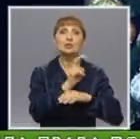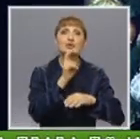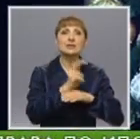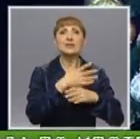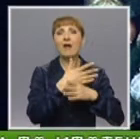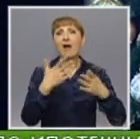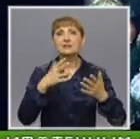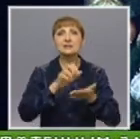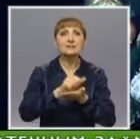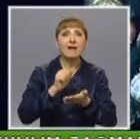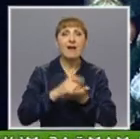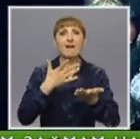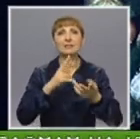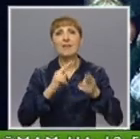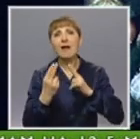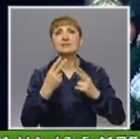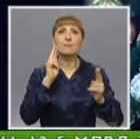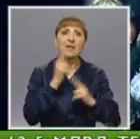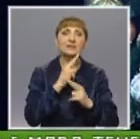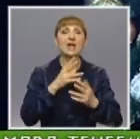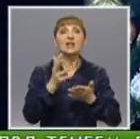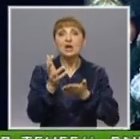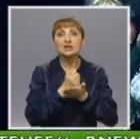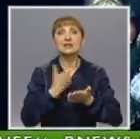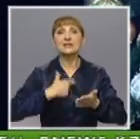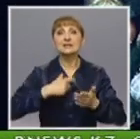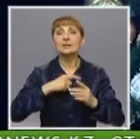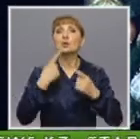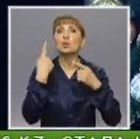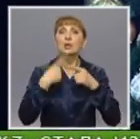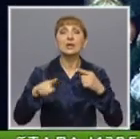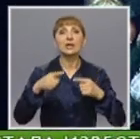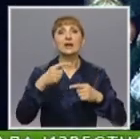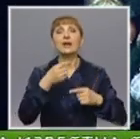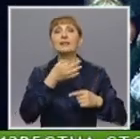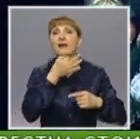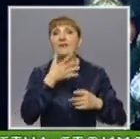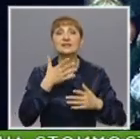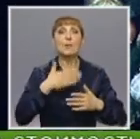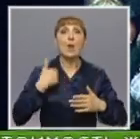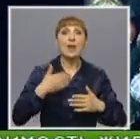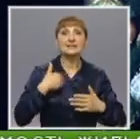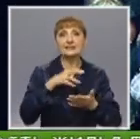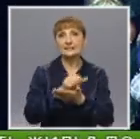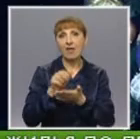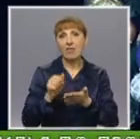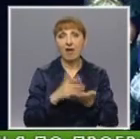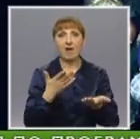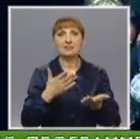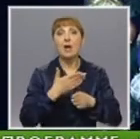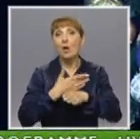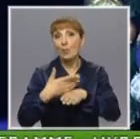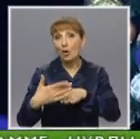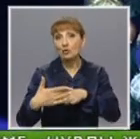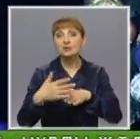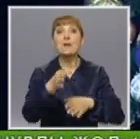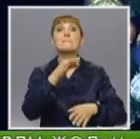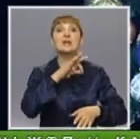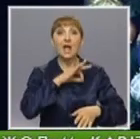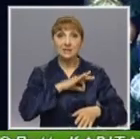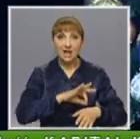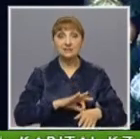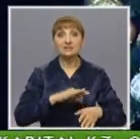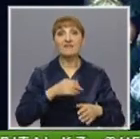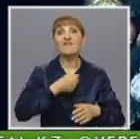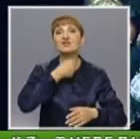секции, нашли для себя другие увлекательные и полезные занятия, которые позже пригодятся вам